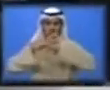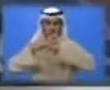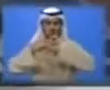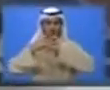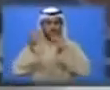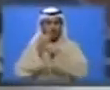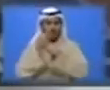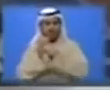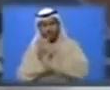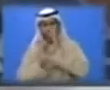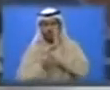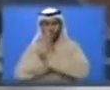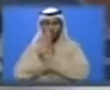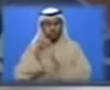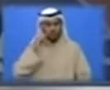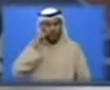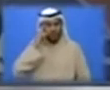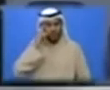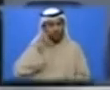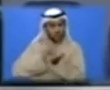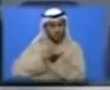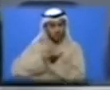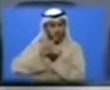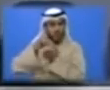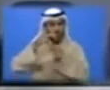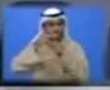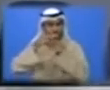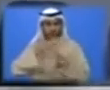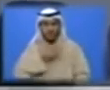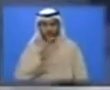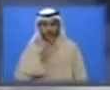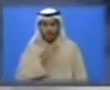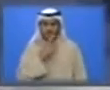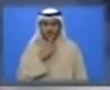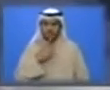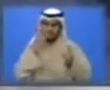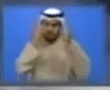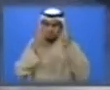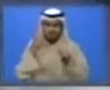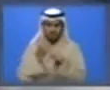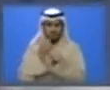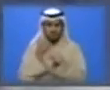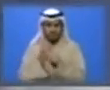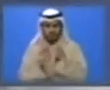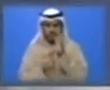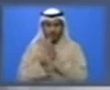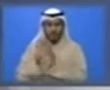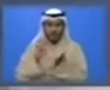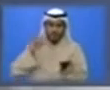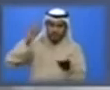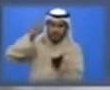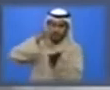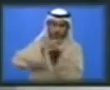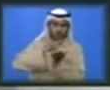المطلوبة تتمتع بأعلى معايير السلامة، وتتميز بتقنيات حديثة تمكنها من الإقلاع